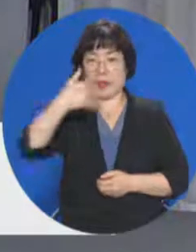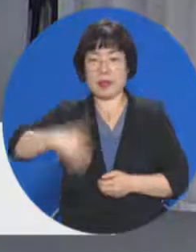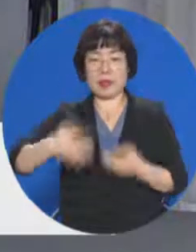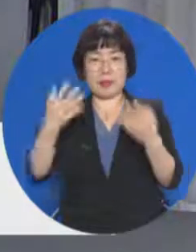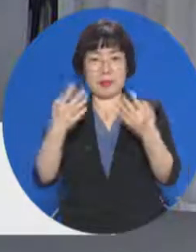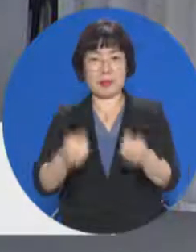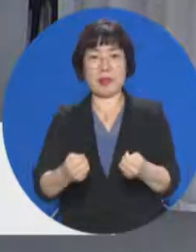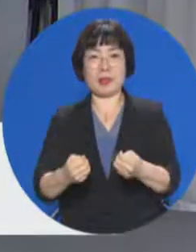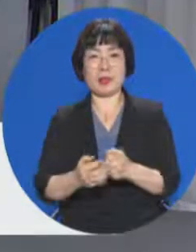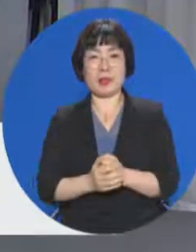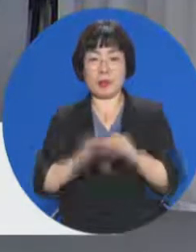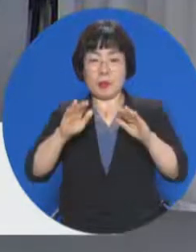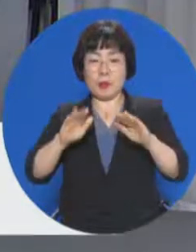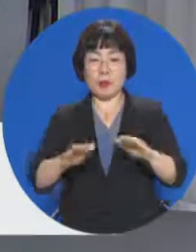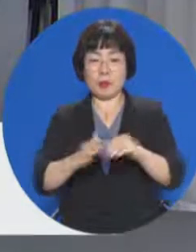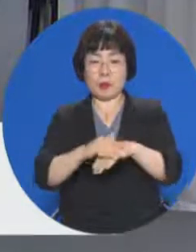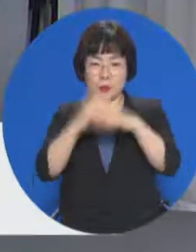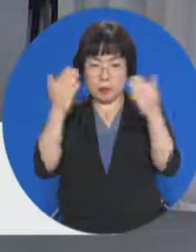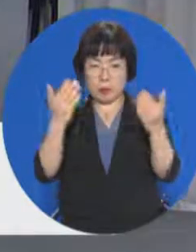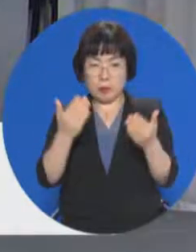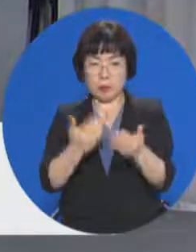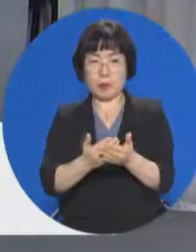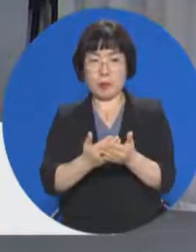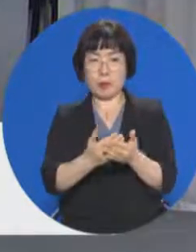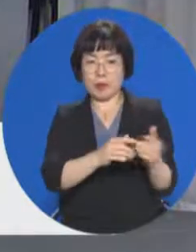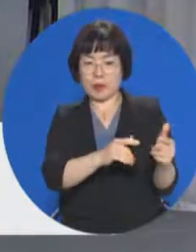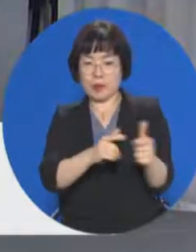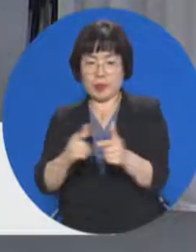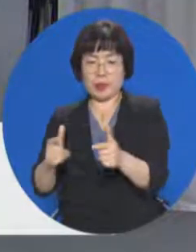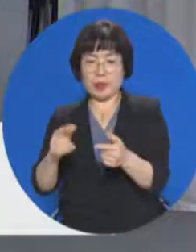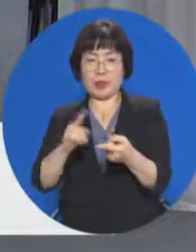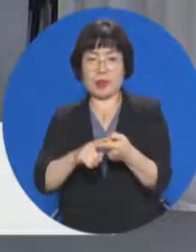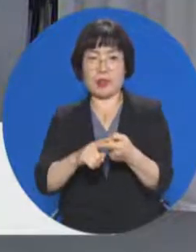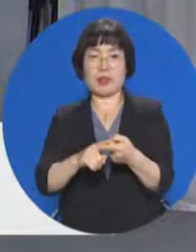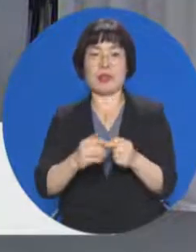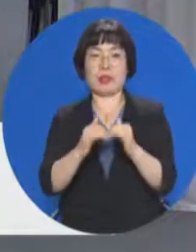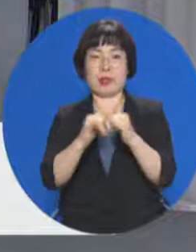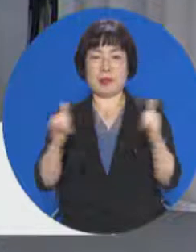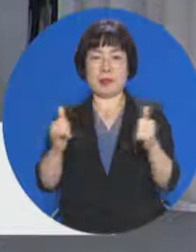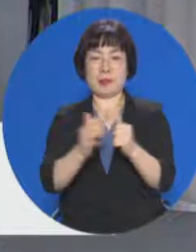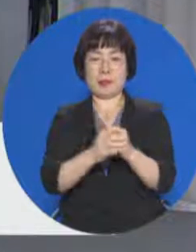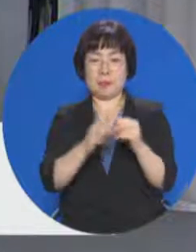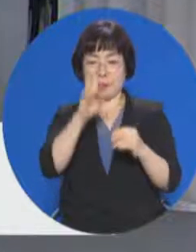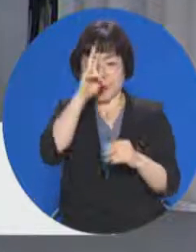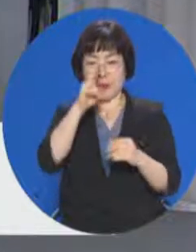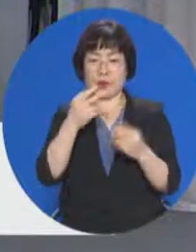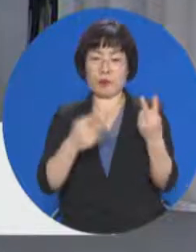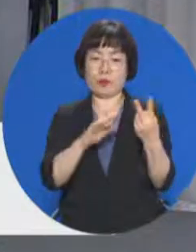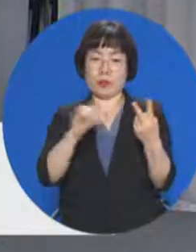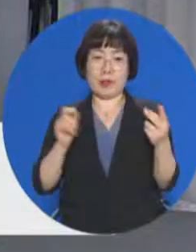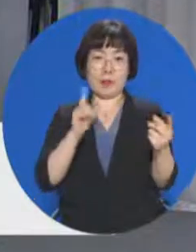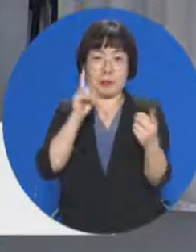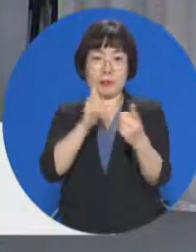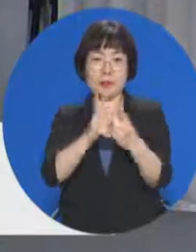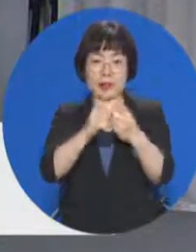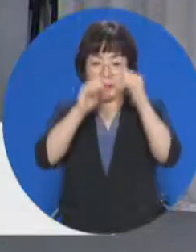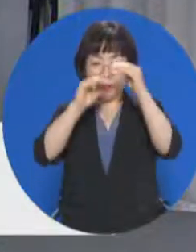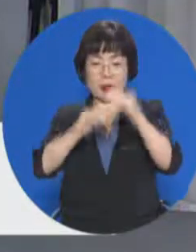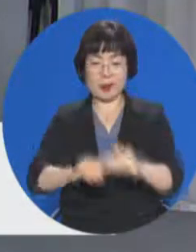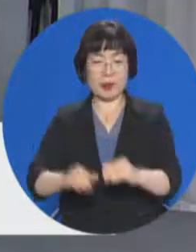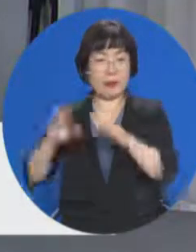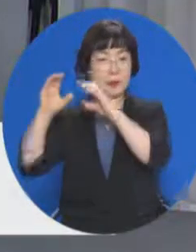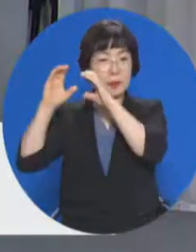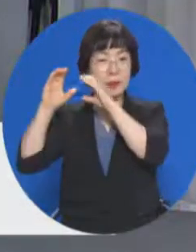탓인데요. 오늘은 금오도 대유리에 살았던 한 마을 주민이시죠. 박춘혜 씨와 마병옥 씨를 만나 그 실상을